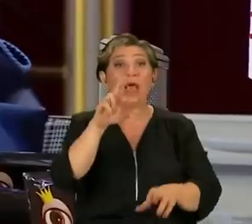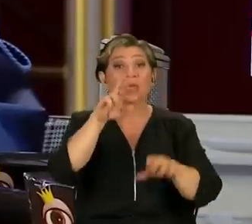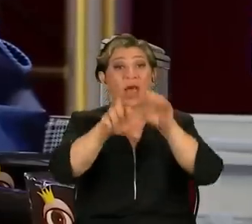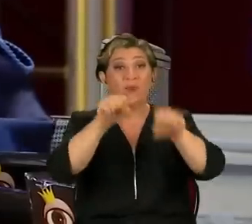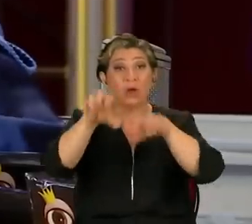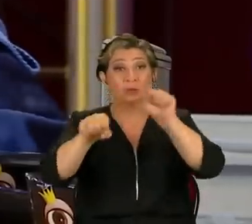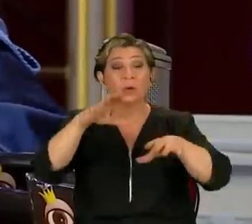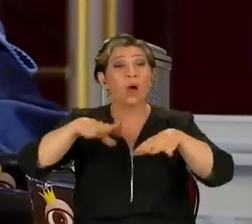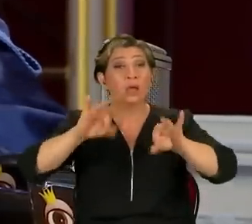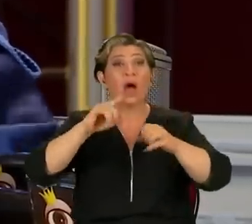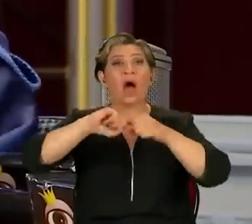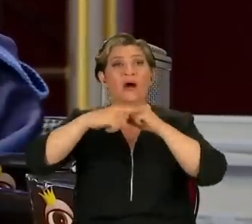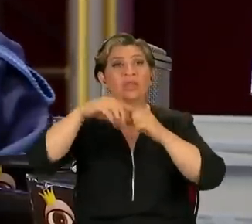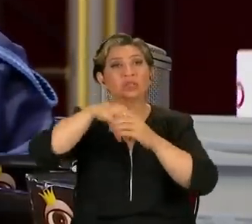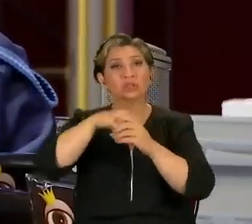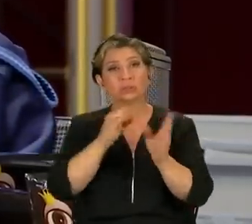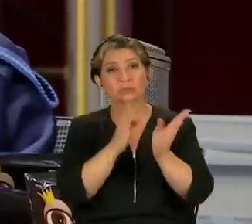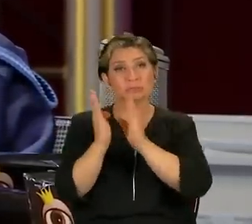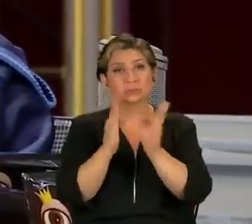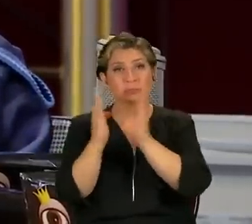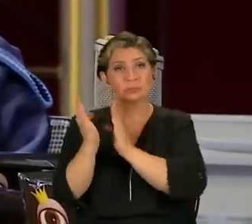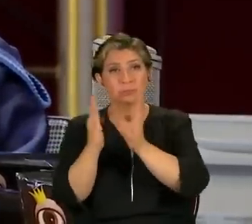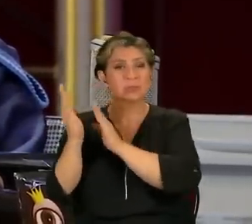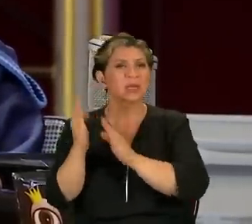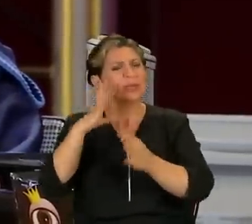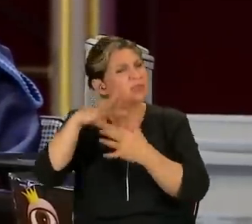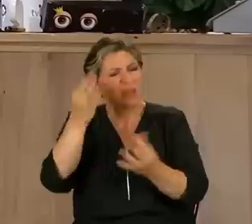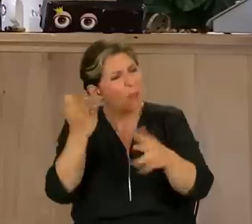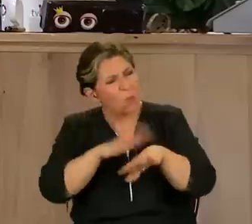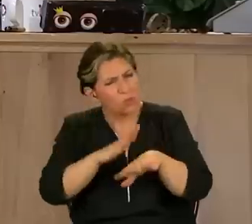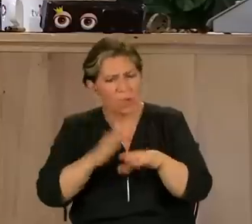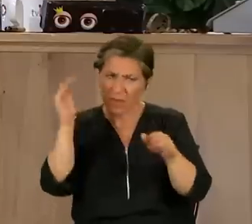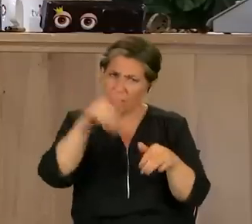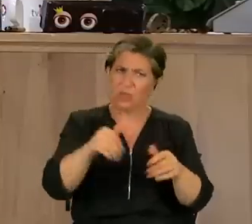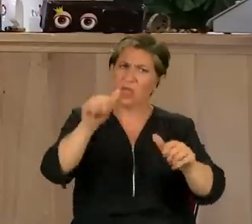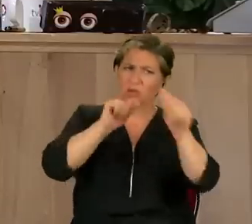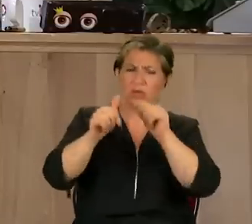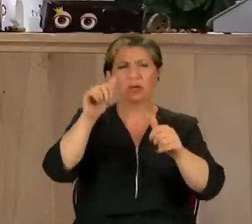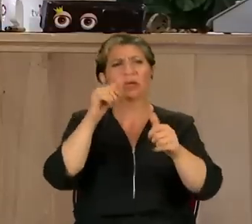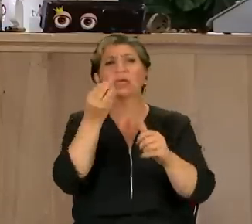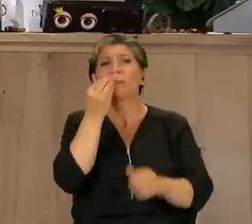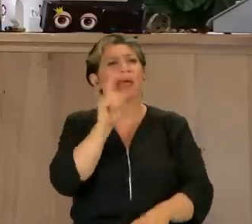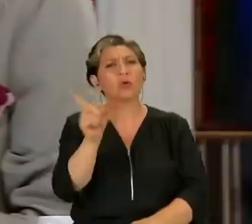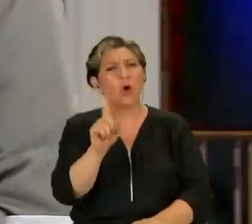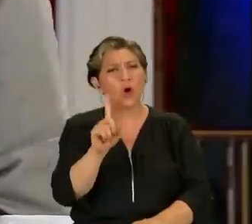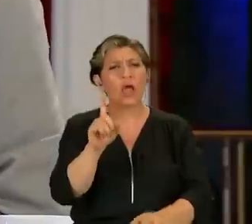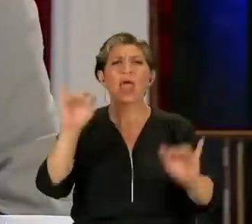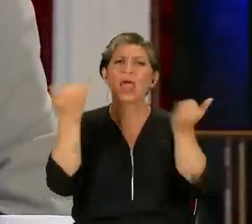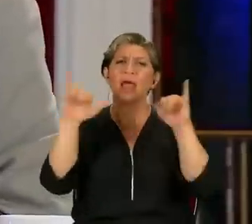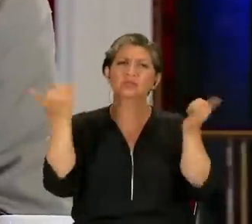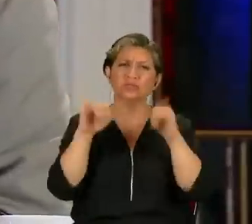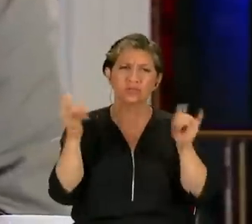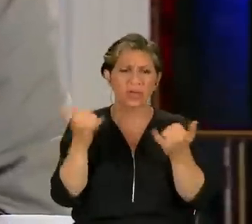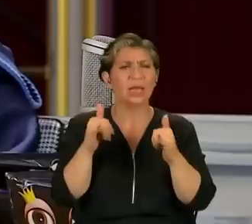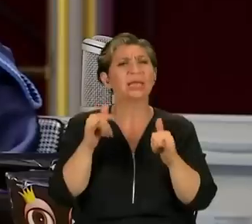rezervasyon verilemiyor. Hafta içine veriliyordu. Peki ne yapıyorlardı insanlar? Yiyorlar, içiyorlar. Yemek var yemek mıydı? Yok, hayır, yemek yok, hayır.